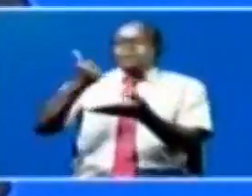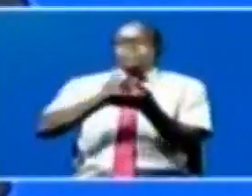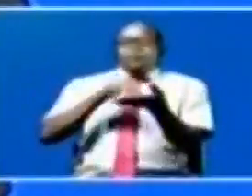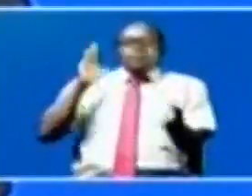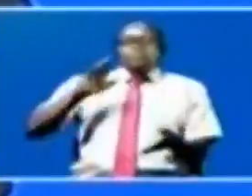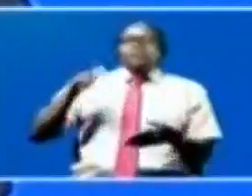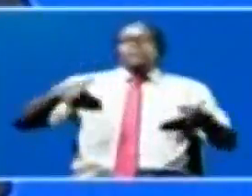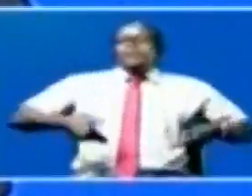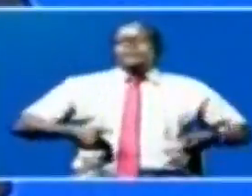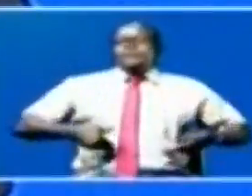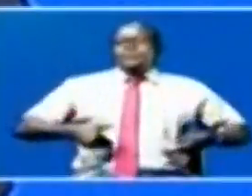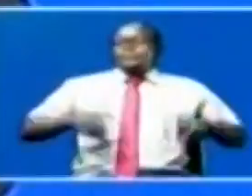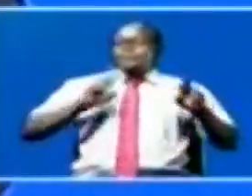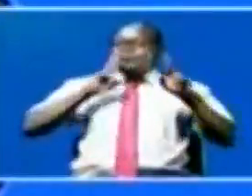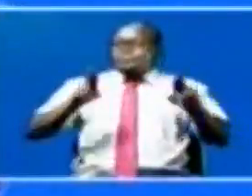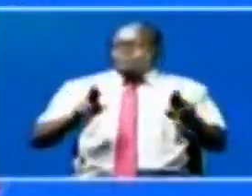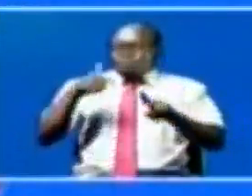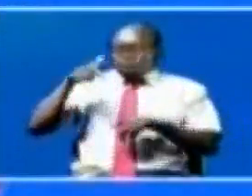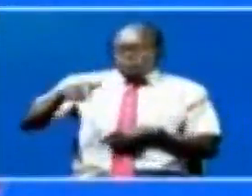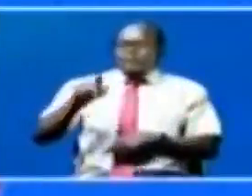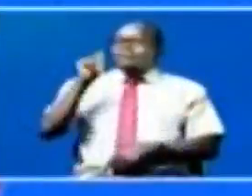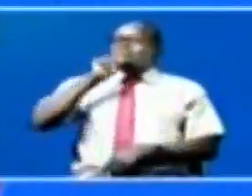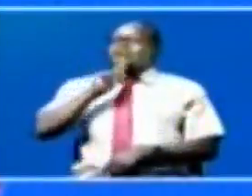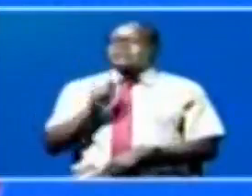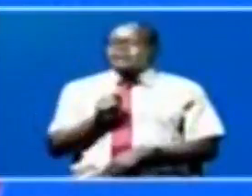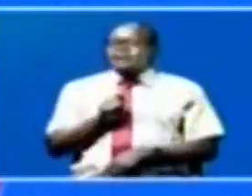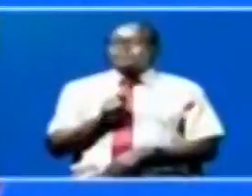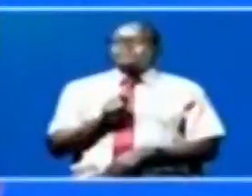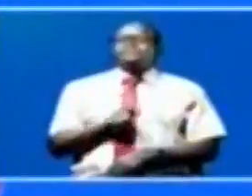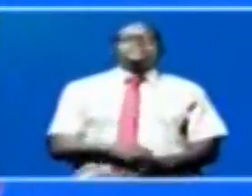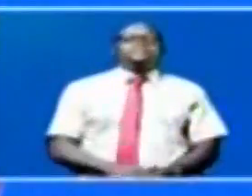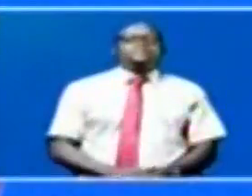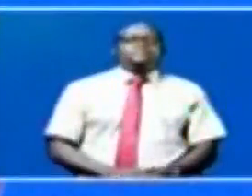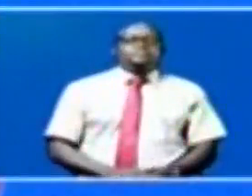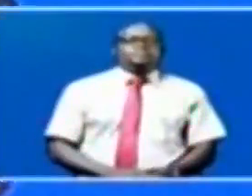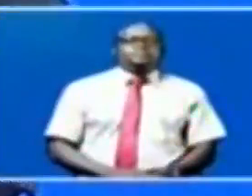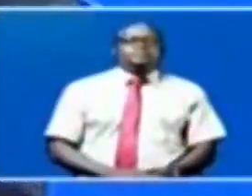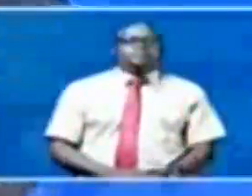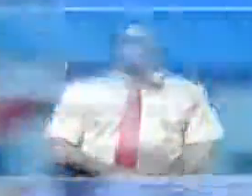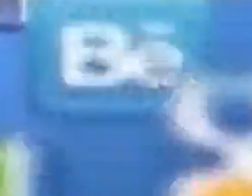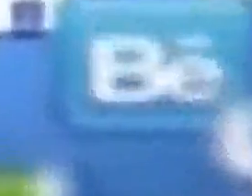tu. Mwanahabari wetu Rajabu Hassan ametuandalia taarifa hiyo kwenye makala ya TEKNOHAMA.